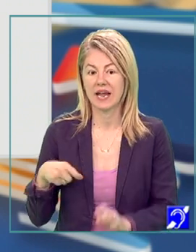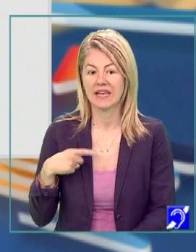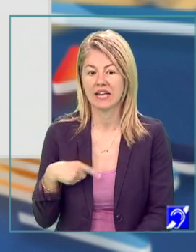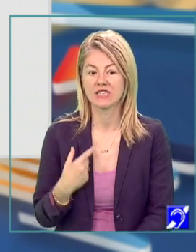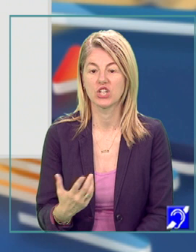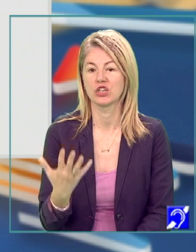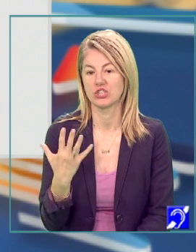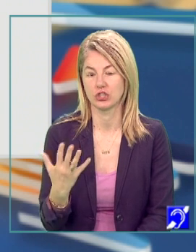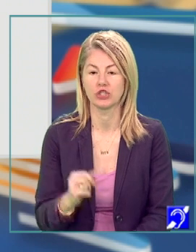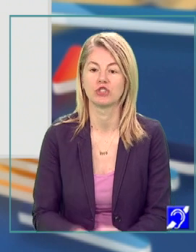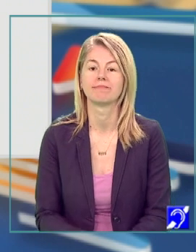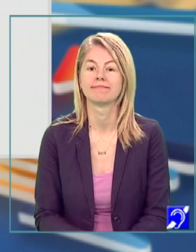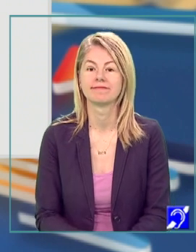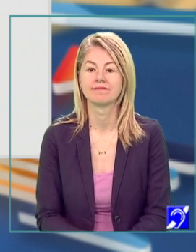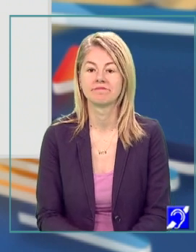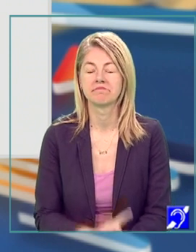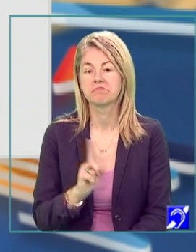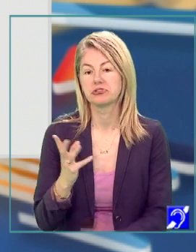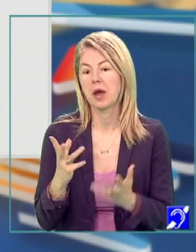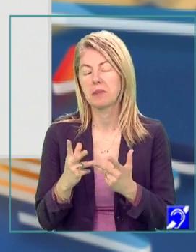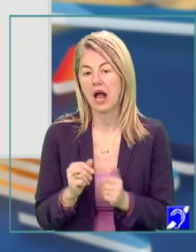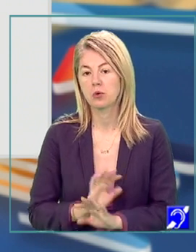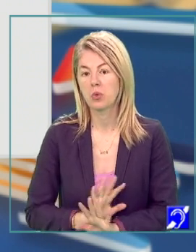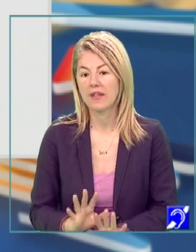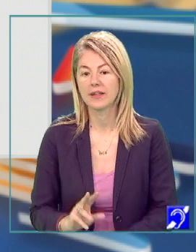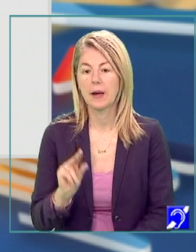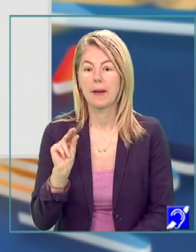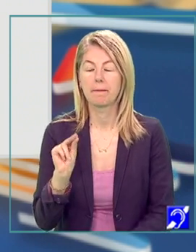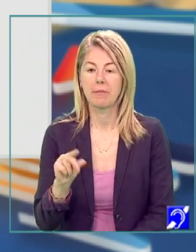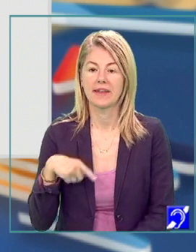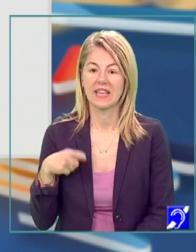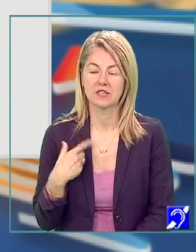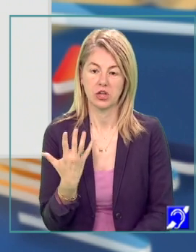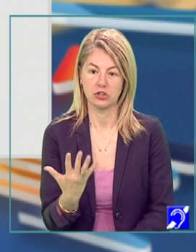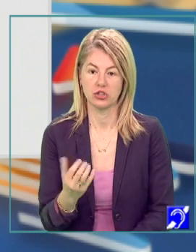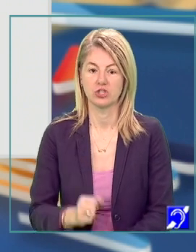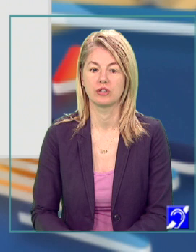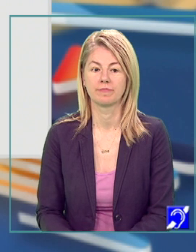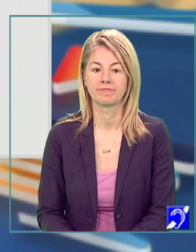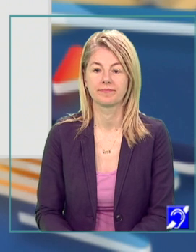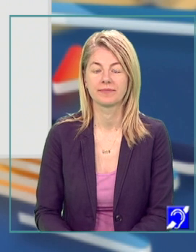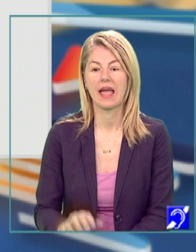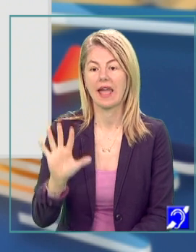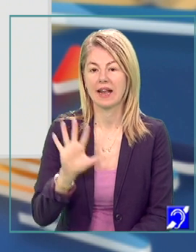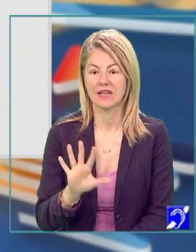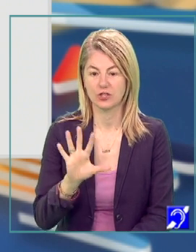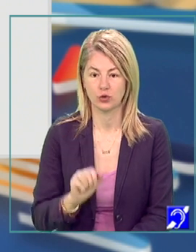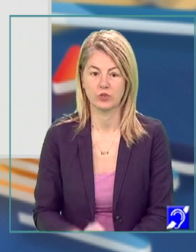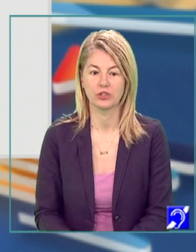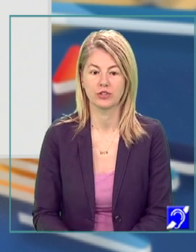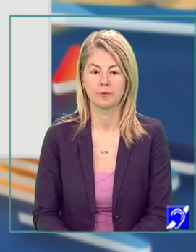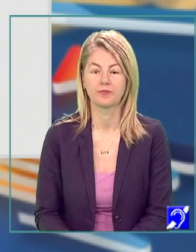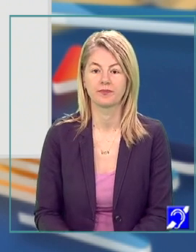este numărul 5. Și am calculat că P este egal cu 5. Exercițiul